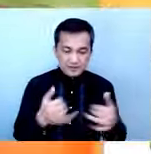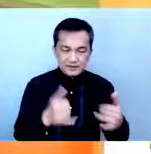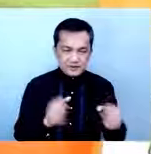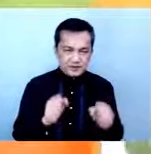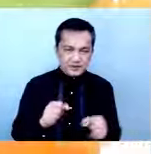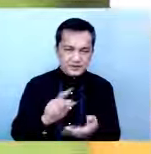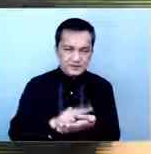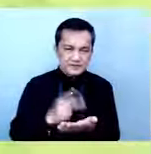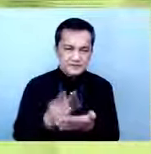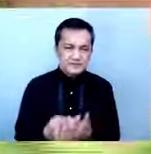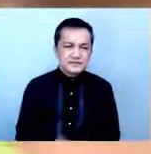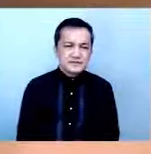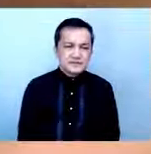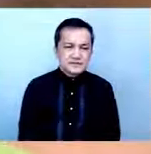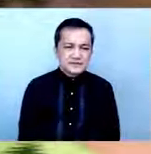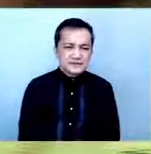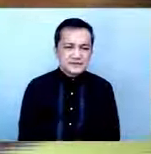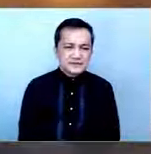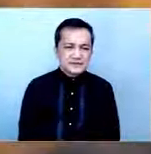Kitchen.